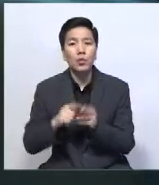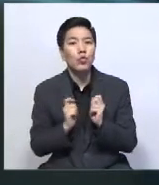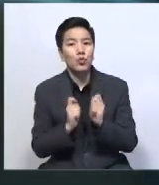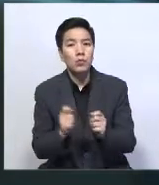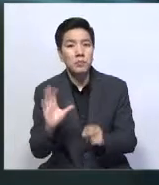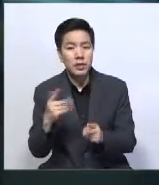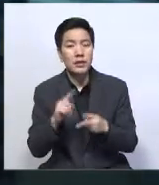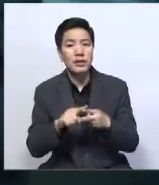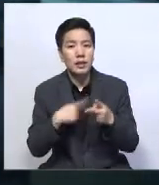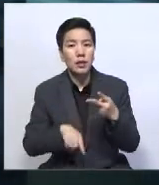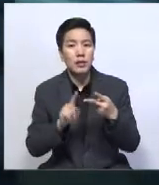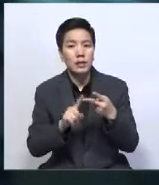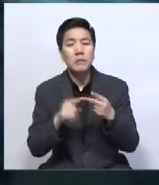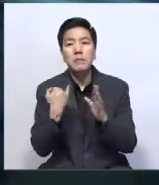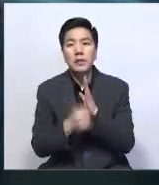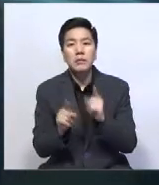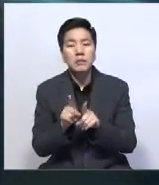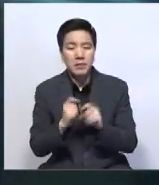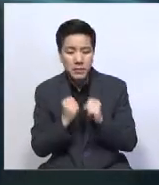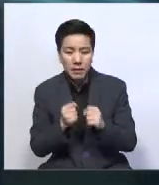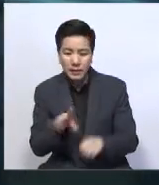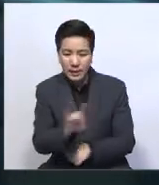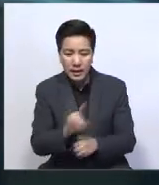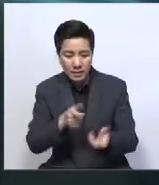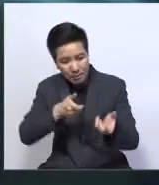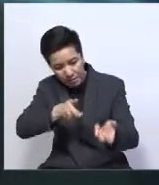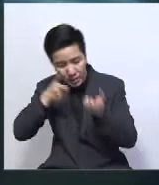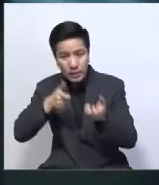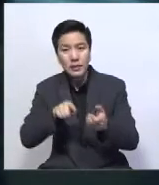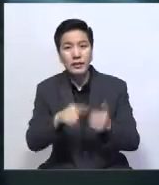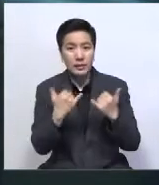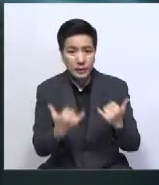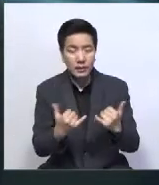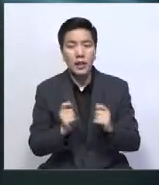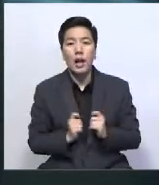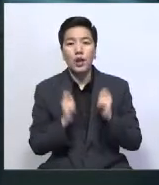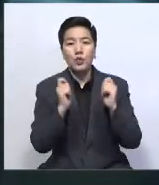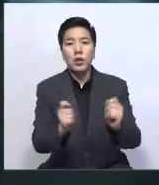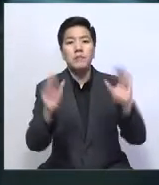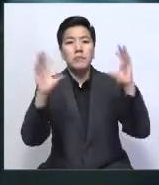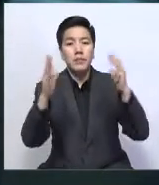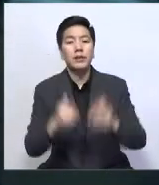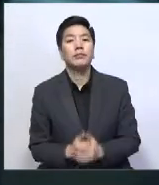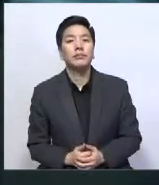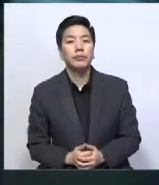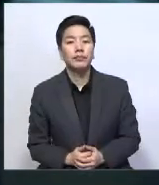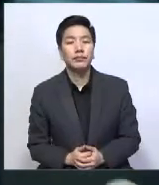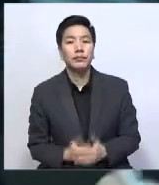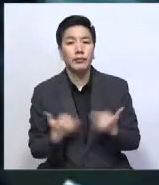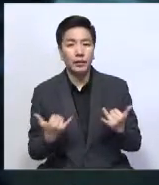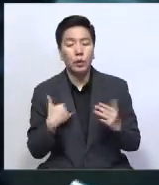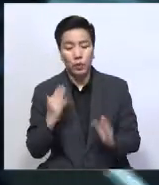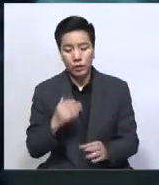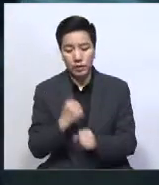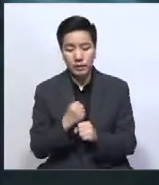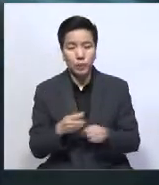ไม่ได้รับอนุญาตแล้วก็ตัวข้อหาพยายามล่าสัตว์ป่าในเขตรักษาพันธุ์สัตว์ป่าโดยไม่ได้รับอนุญาตครับ ขณะนี้นะคะทาง